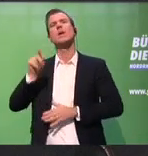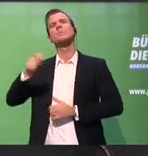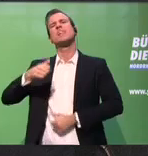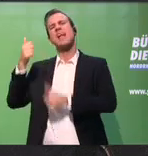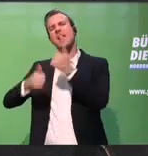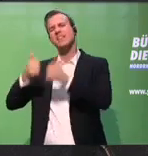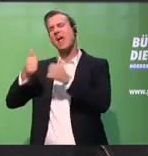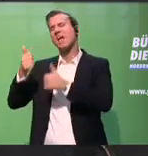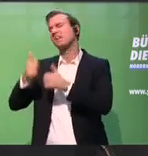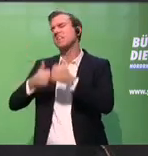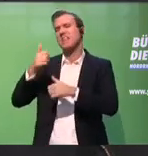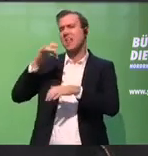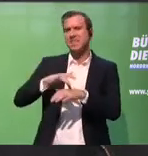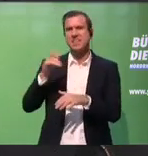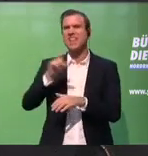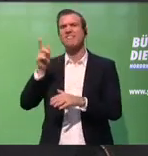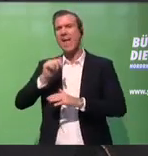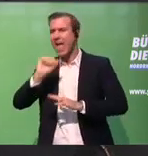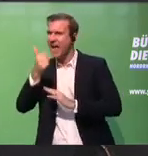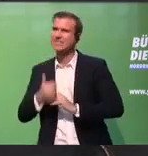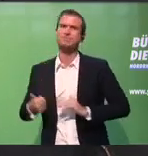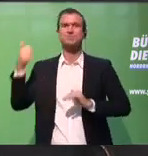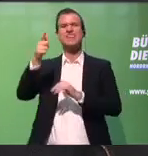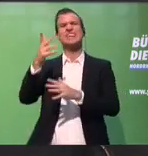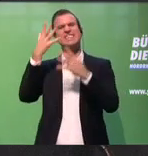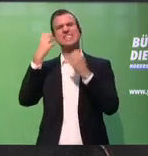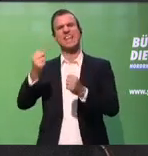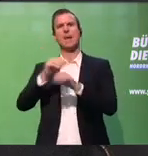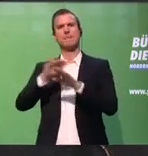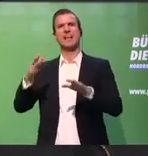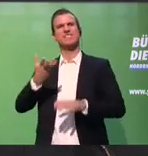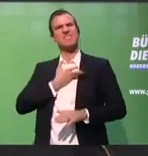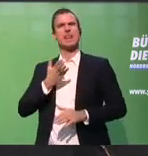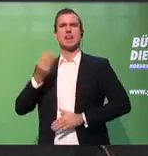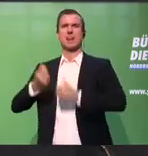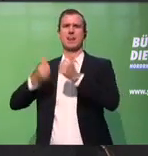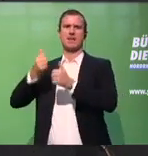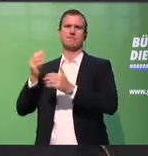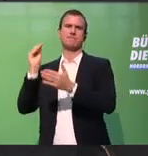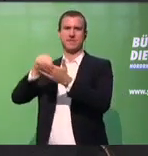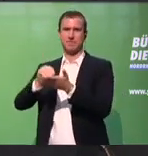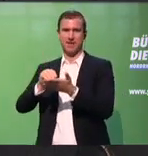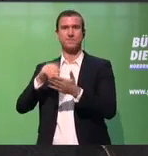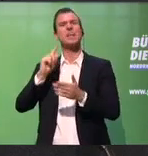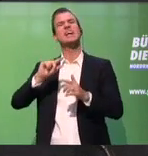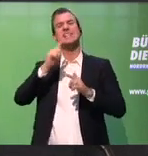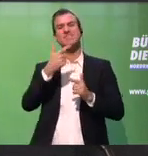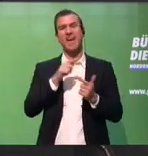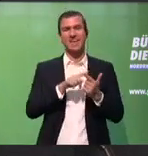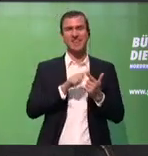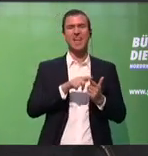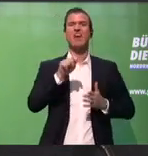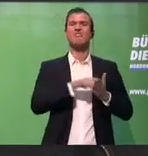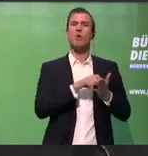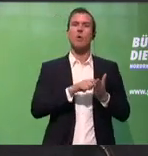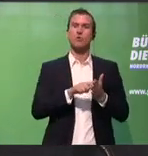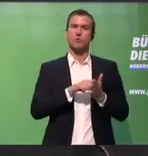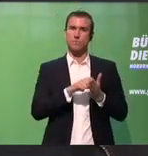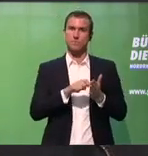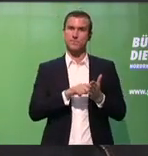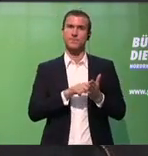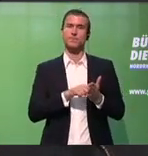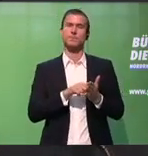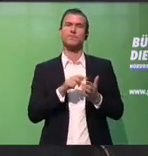Kandidatinnen und Kandidaten, die wirklich ganz, ganz vorne auf dieser Liste auf sichere Plätze auch kandidieren möchten. Und ein weiteres Votum für Frauen, ein weiteres